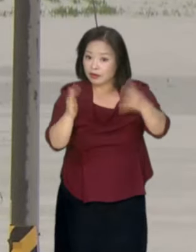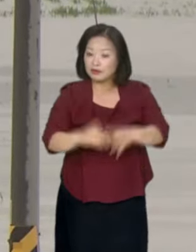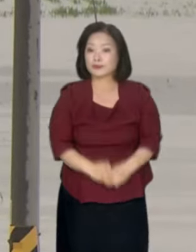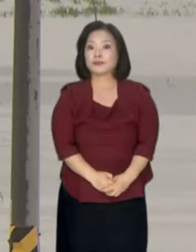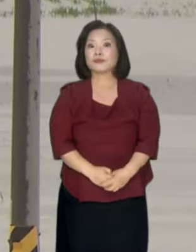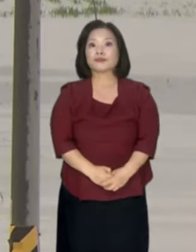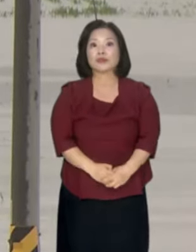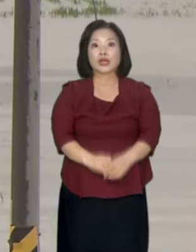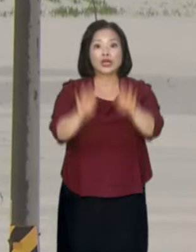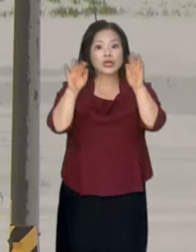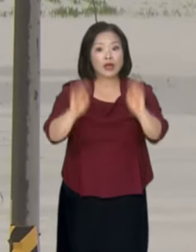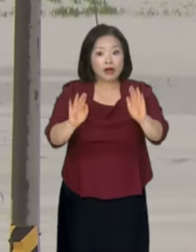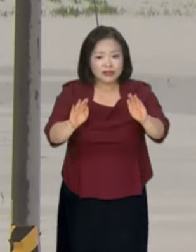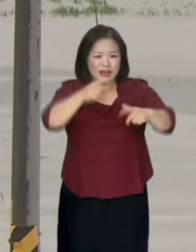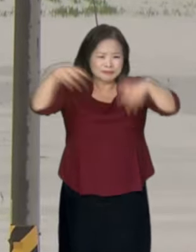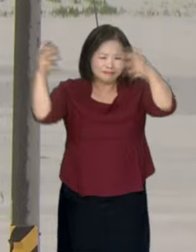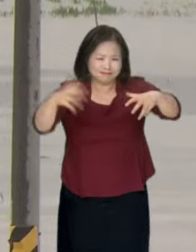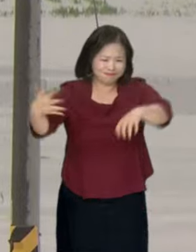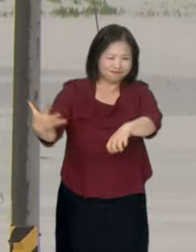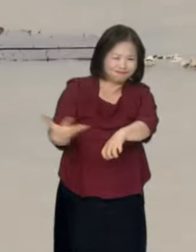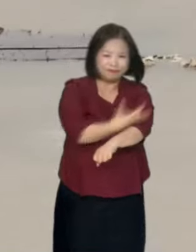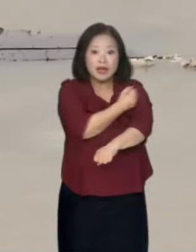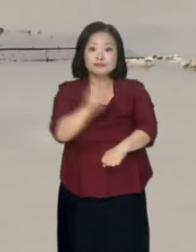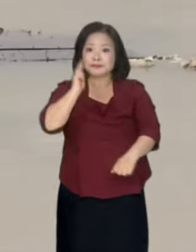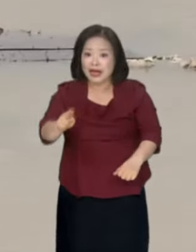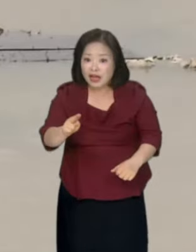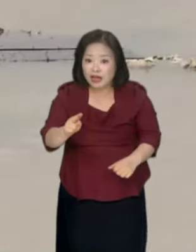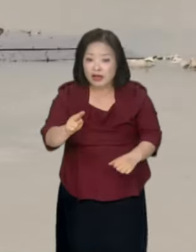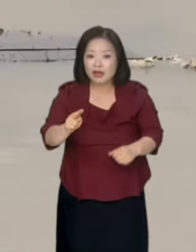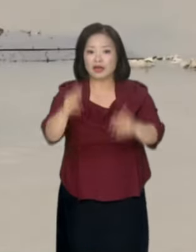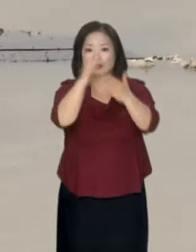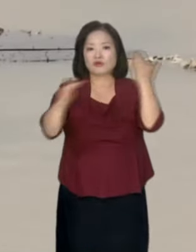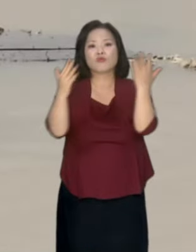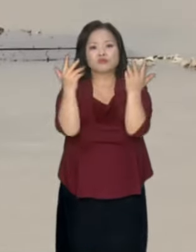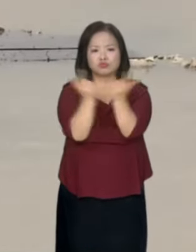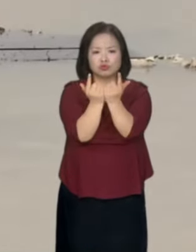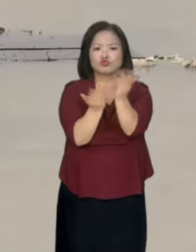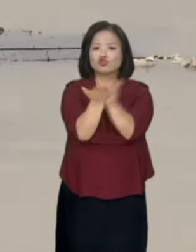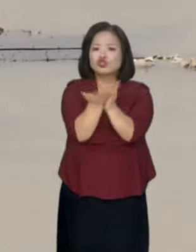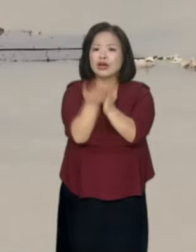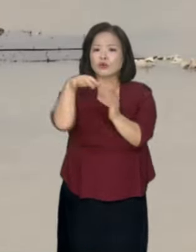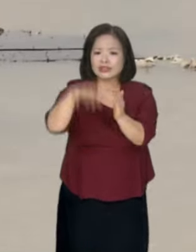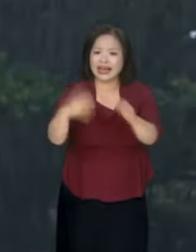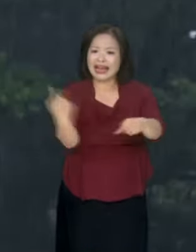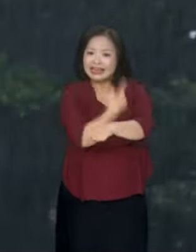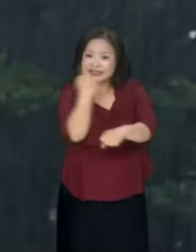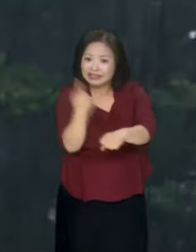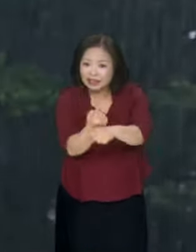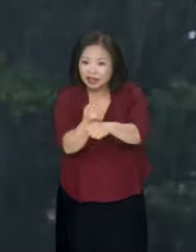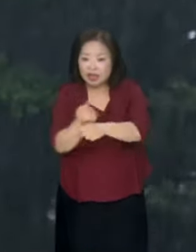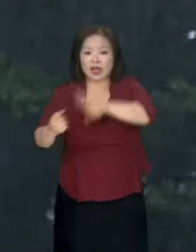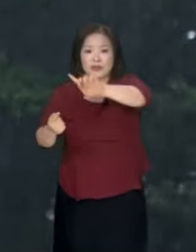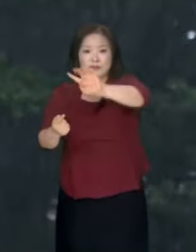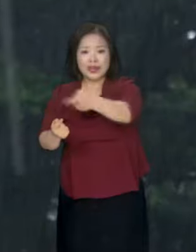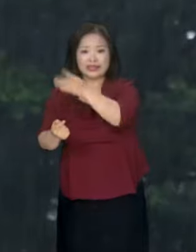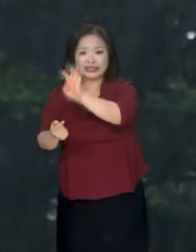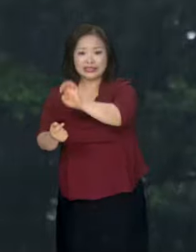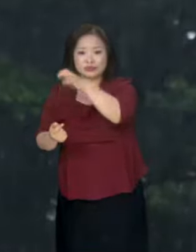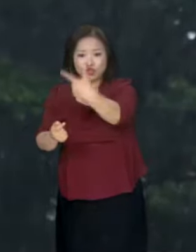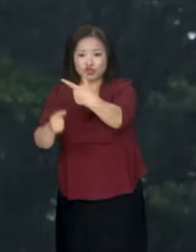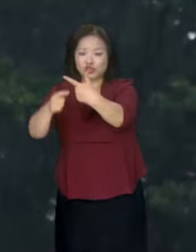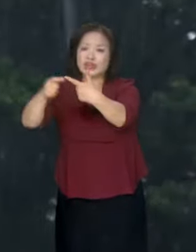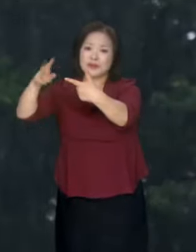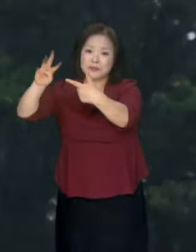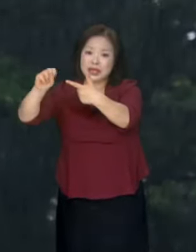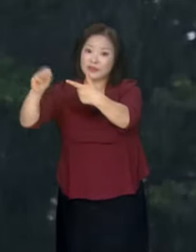기록됐습니다. 극한 호우도 잦았습니다. 전북 군산 어청도에서는 1시간에 무려 146mm의